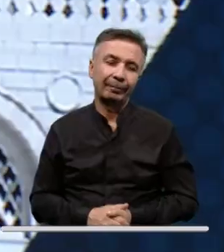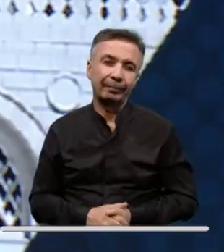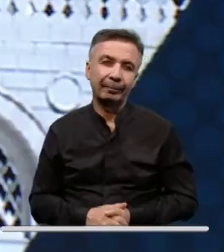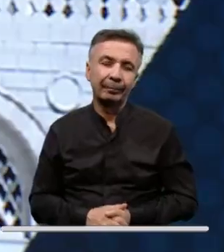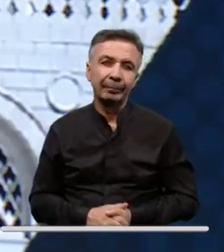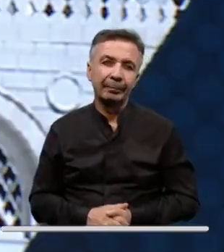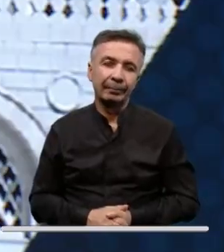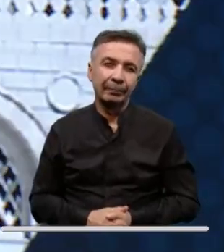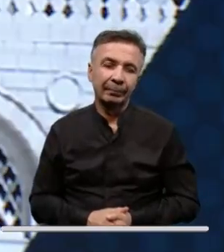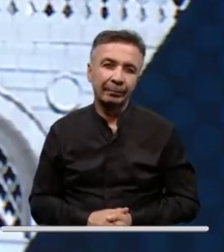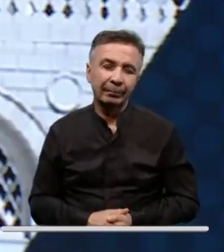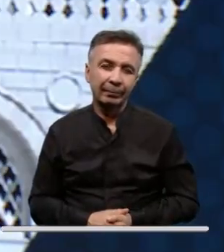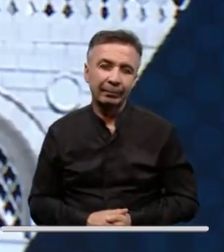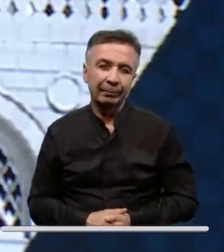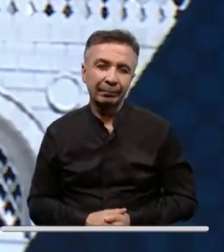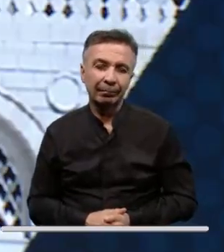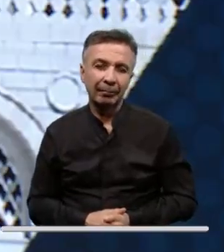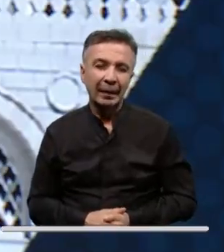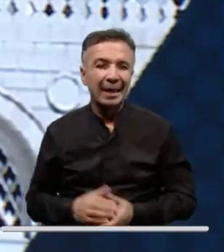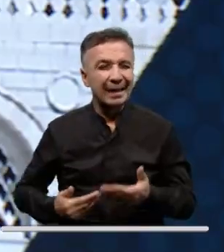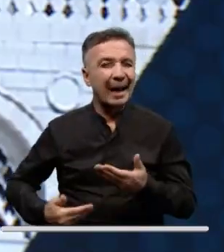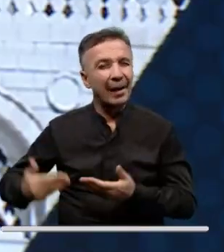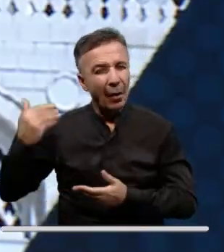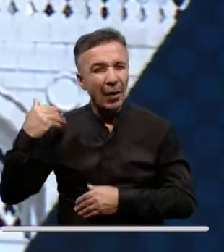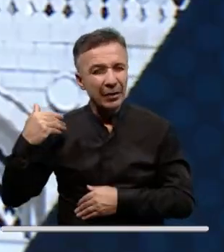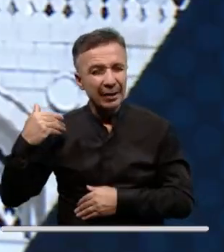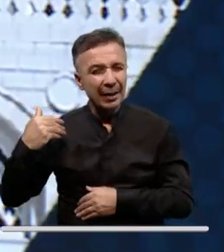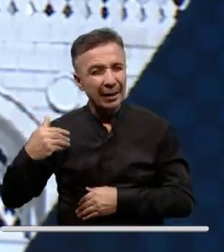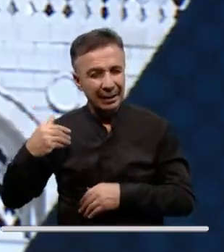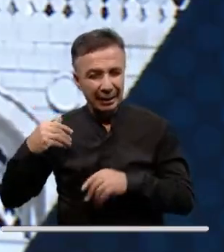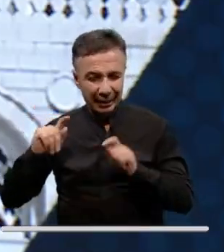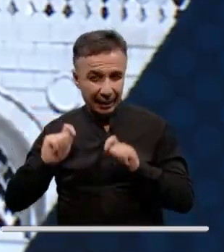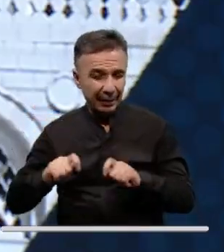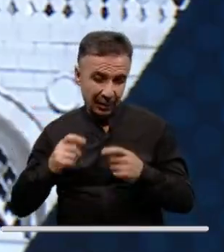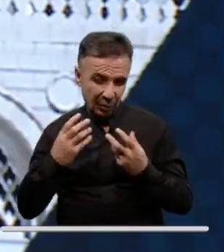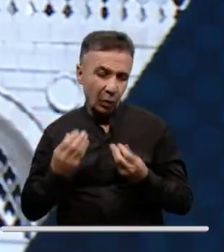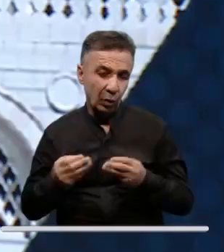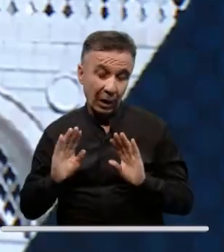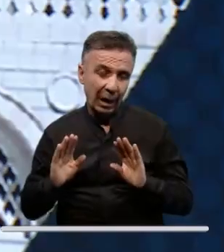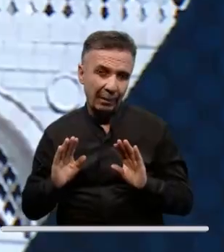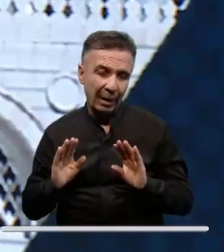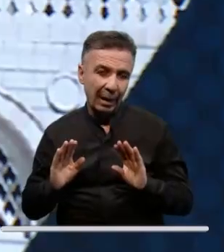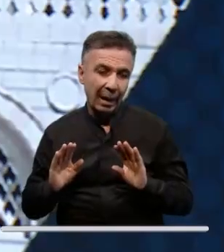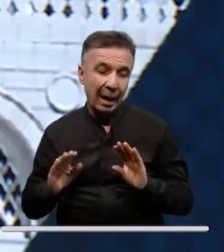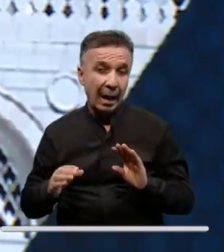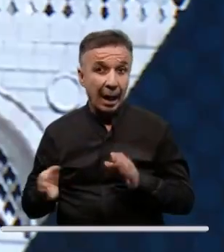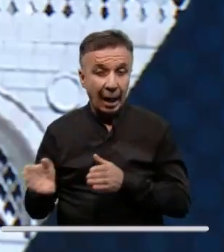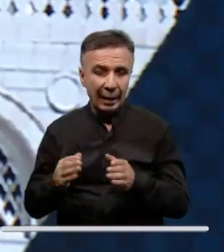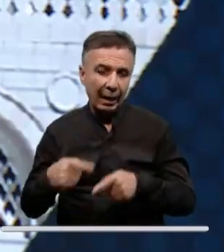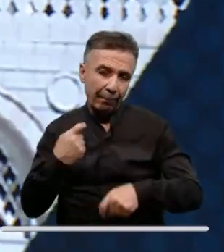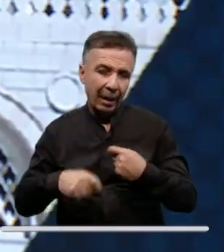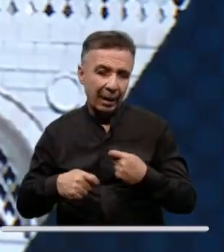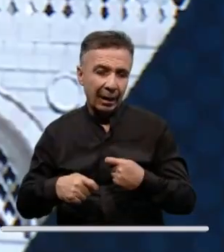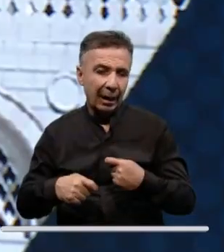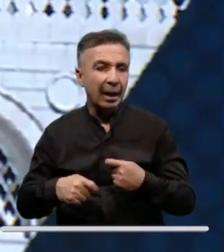yeriyle biraz önce söyledik Herhangi bir problem olmayacaktı cizdi fakat araya banka girdiğinden dolayı bu işlemi